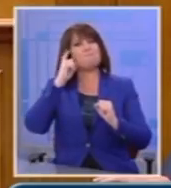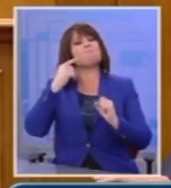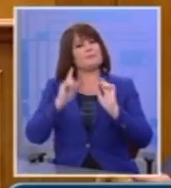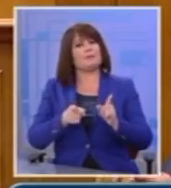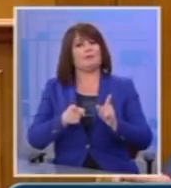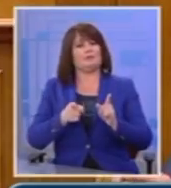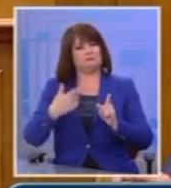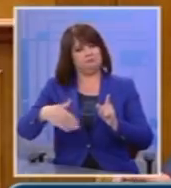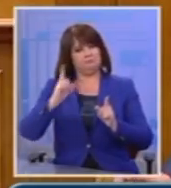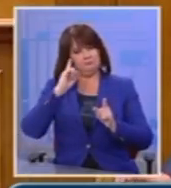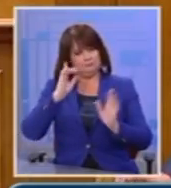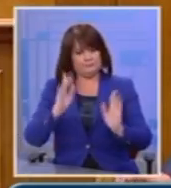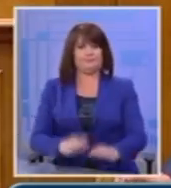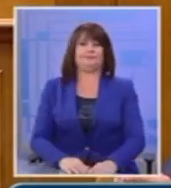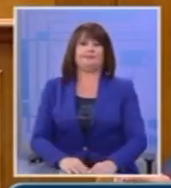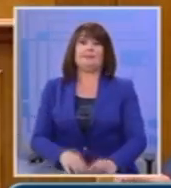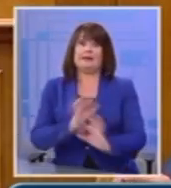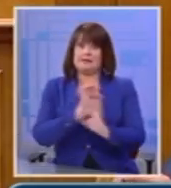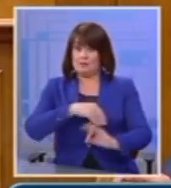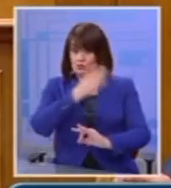Δεν υπάρχει αμφιβολία ότι 6 μήνες τώρα